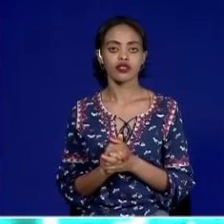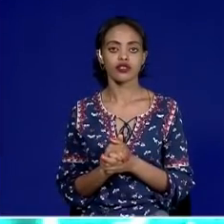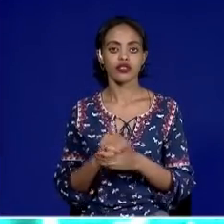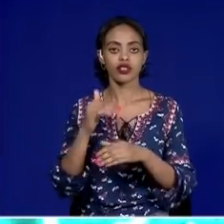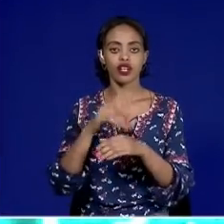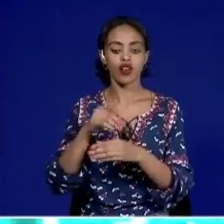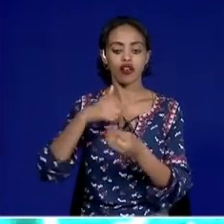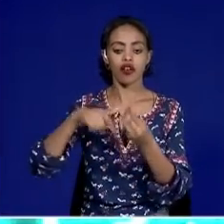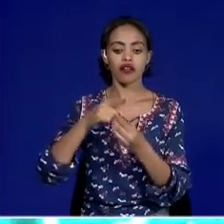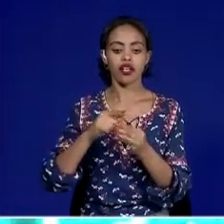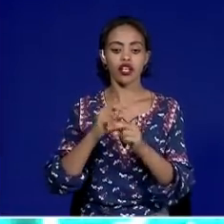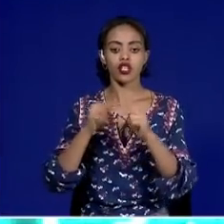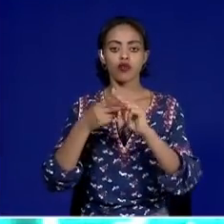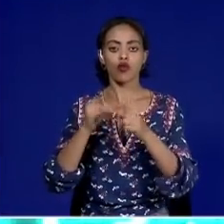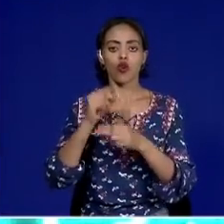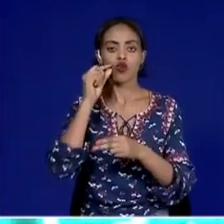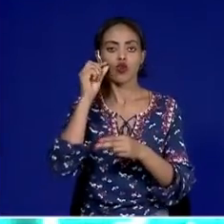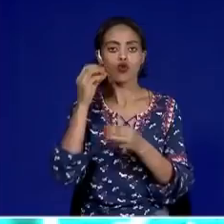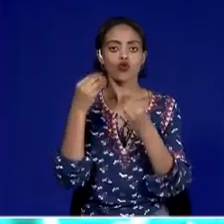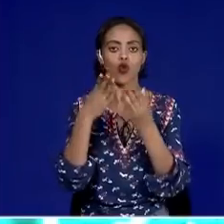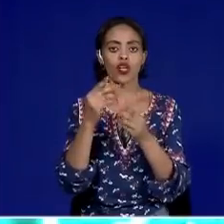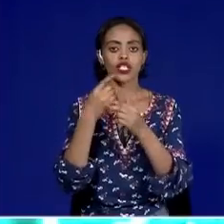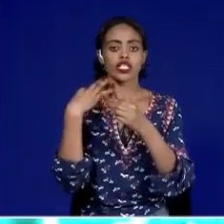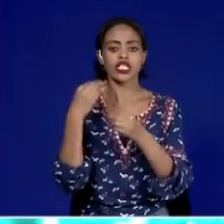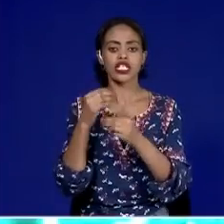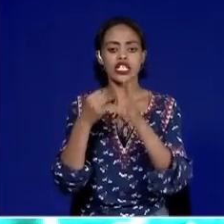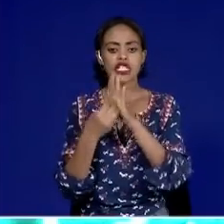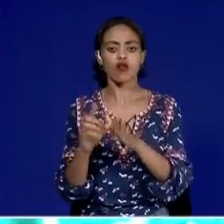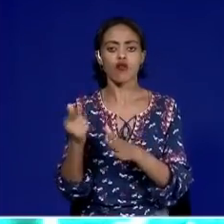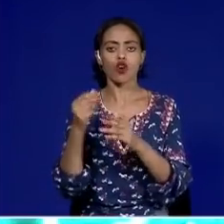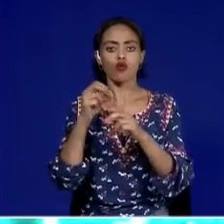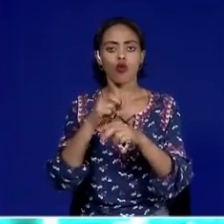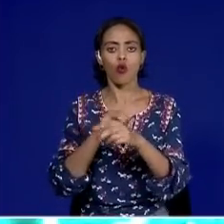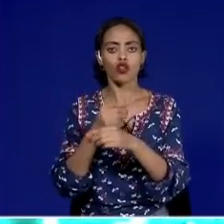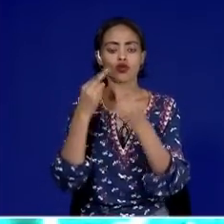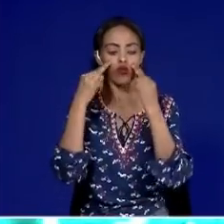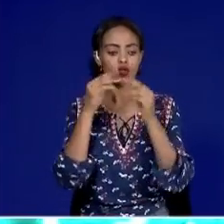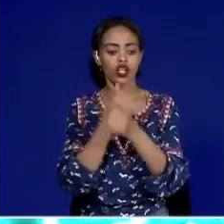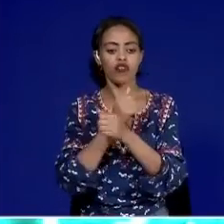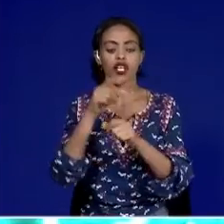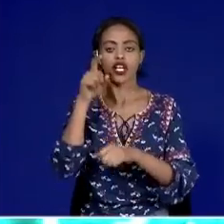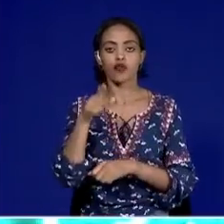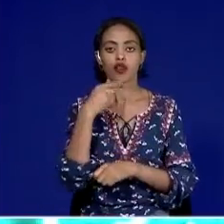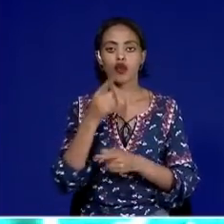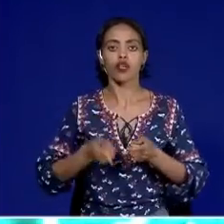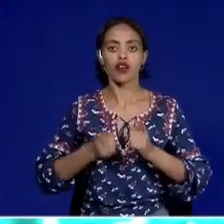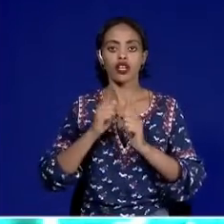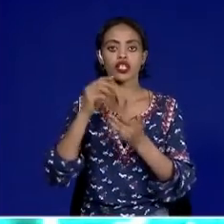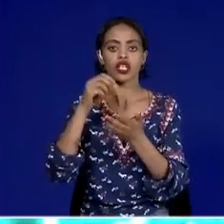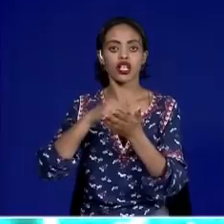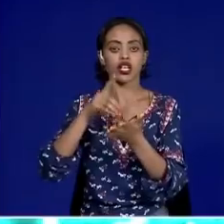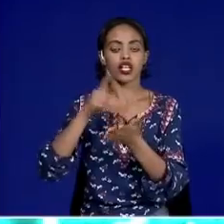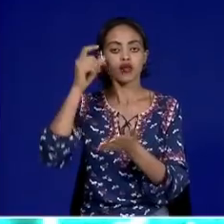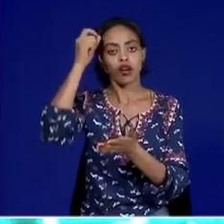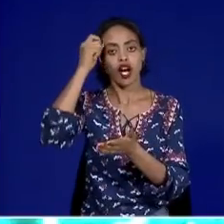اب كبابينا هن مرة واحدة روز توها بوتان تعنا نازل صواب مخانوك بوانوز ملكة أكلك فتحنا يقبع كبلونا برتي كتما عدوات أبا